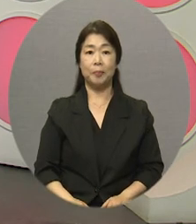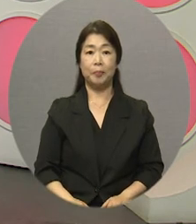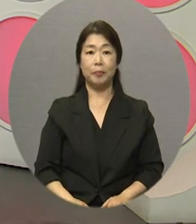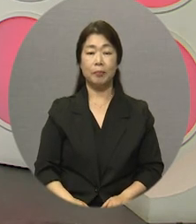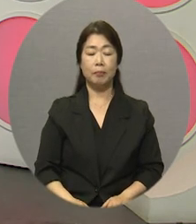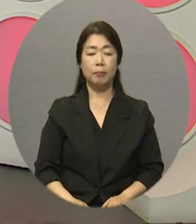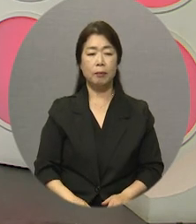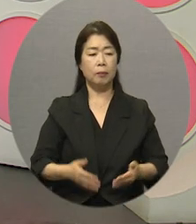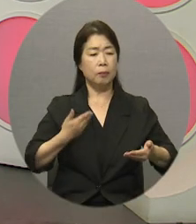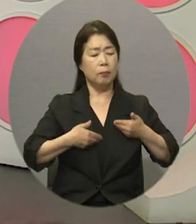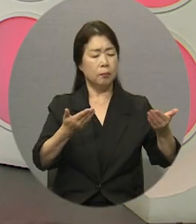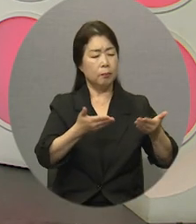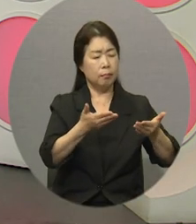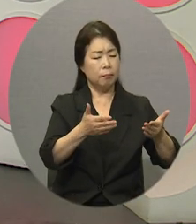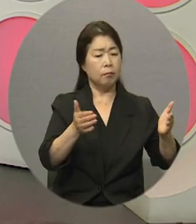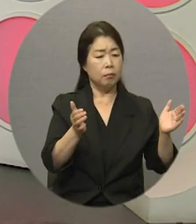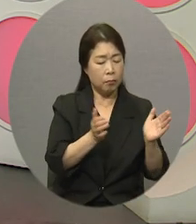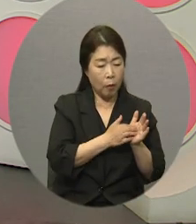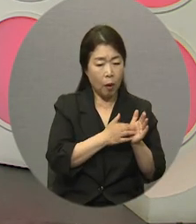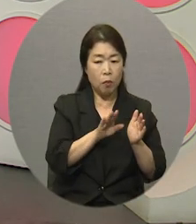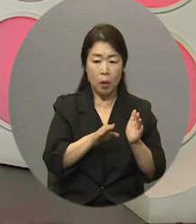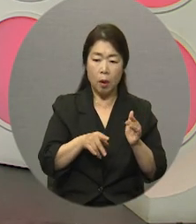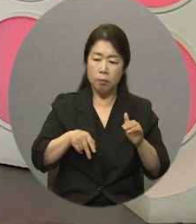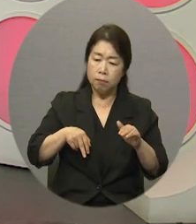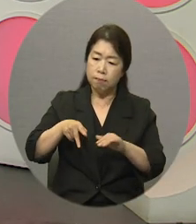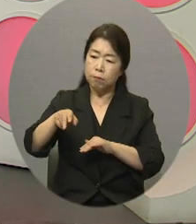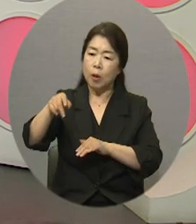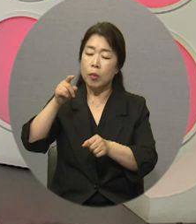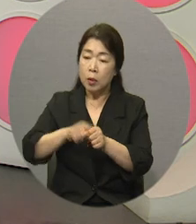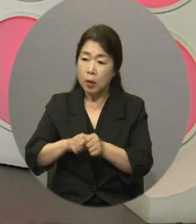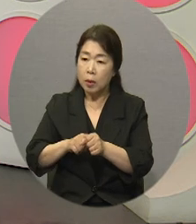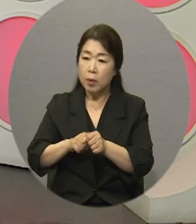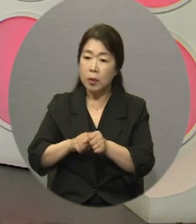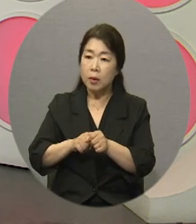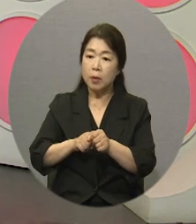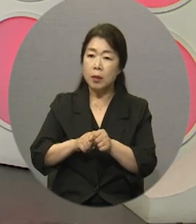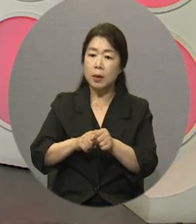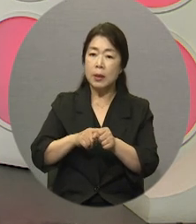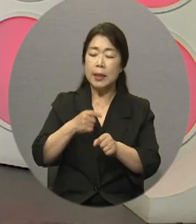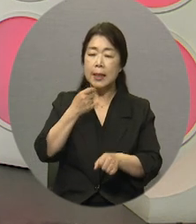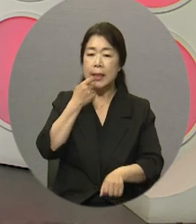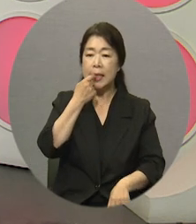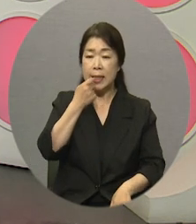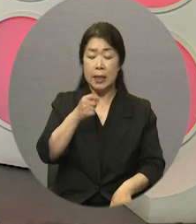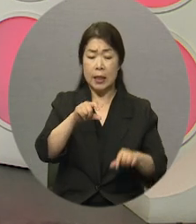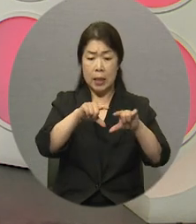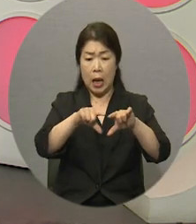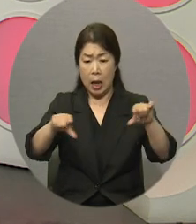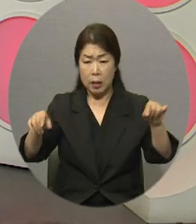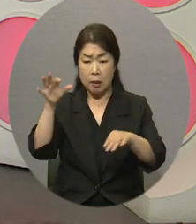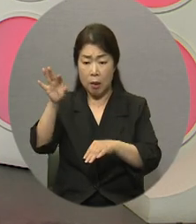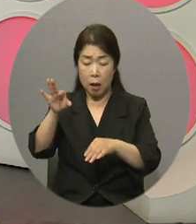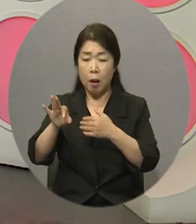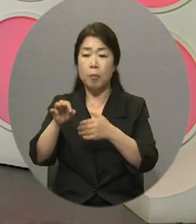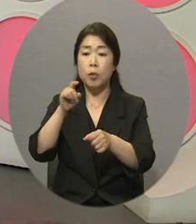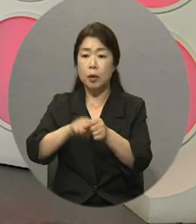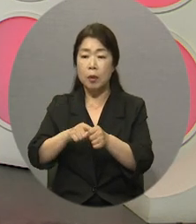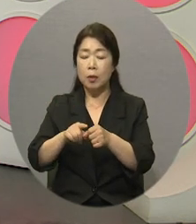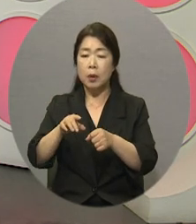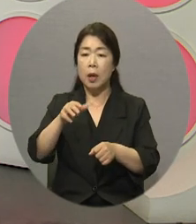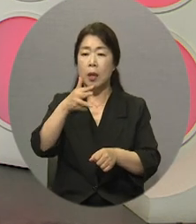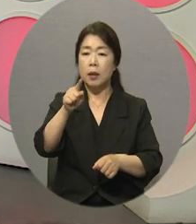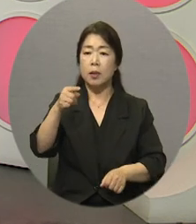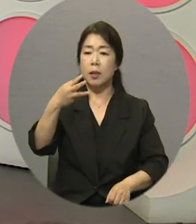볼일을 마친 뒤 산책하려다가 갈치를 사러 칠성시장에 가기로 했습니다. 네.